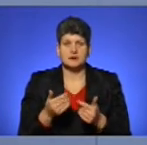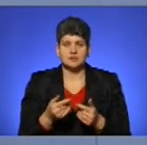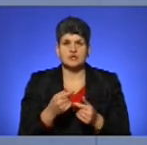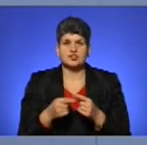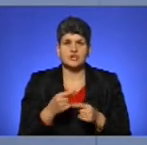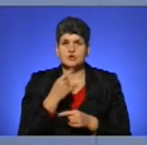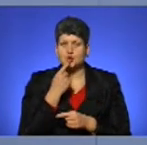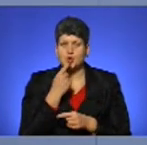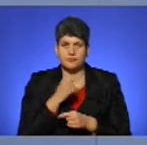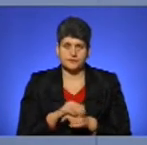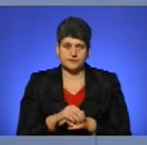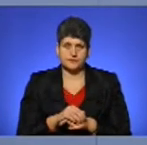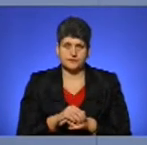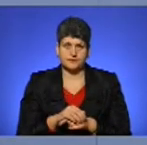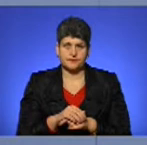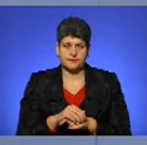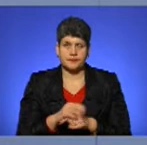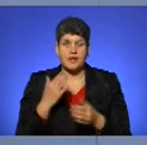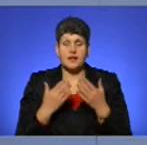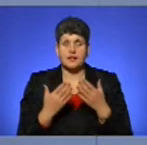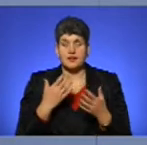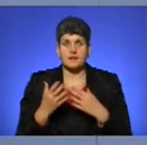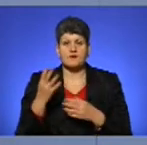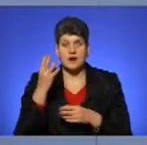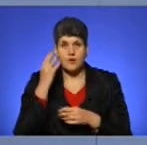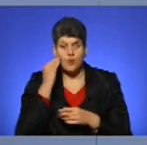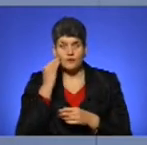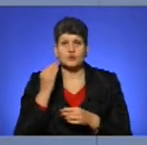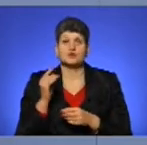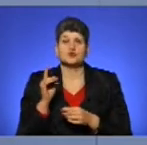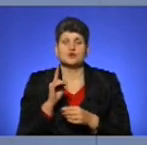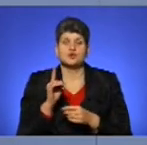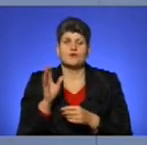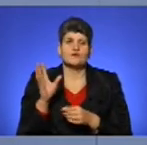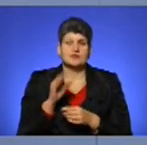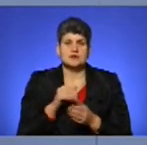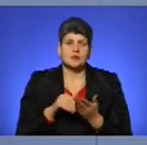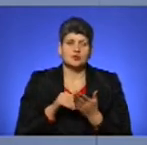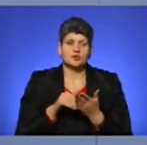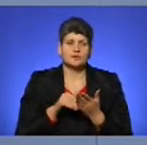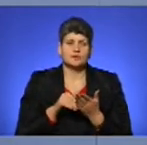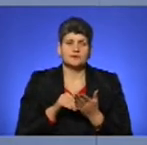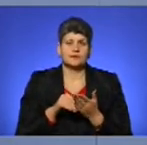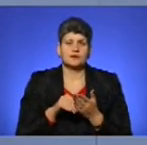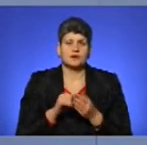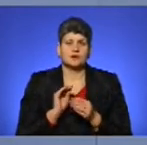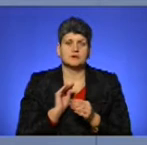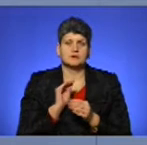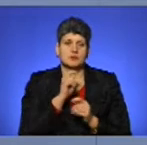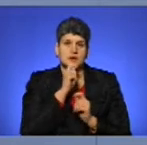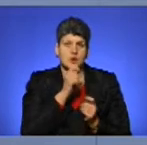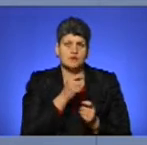кров. Але враховуючи те, що вся донорська кров у нас тестується,